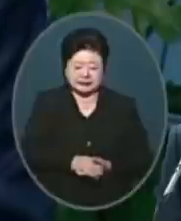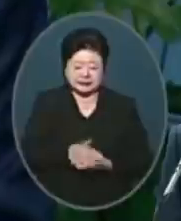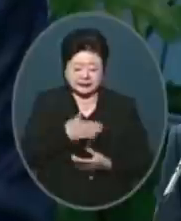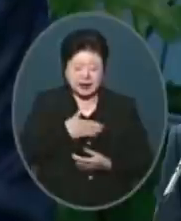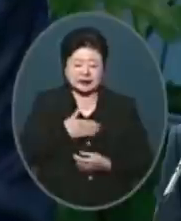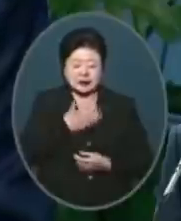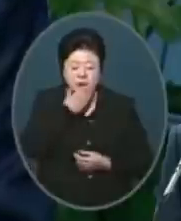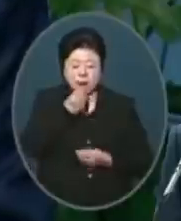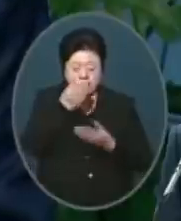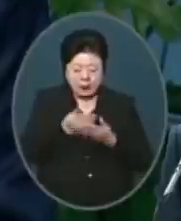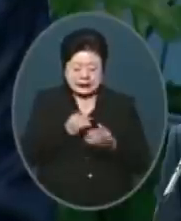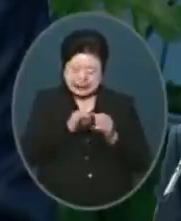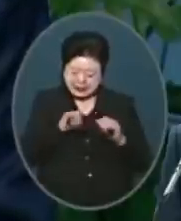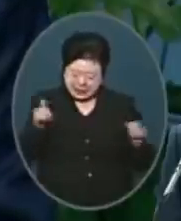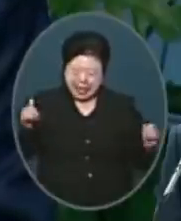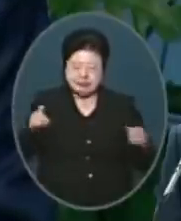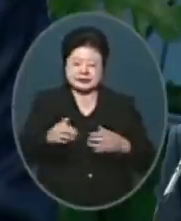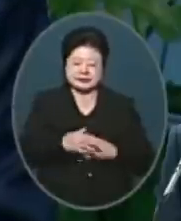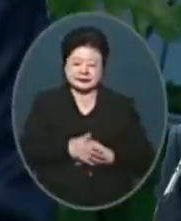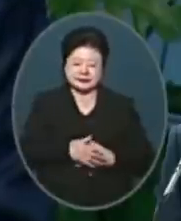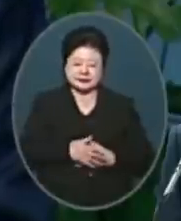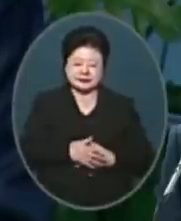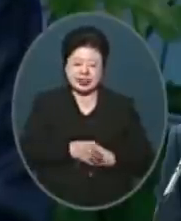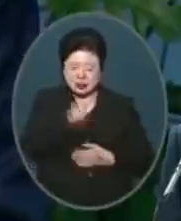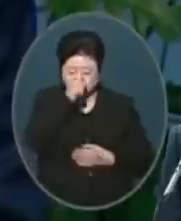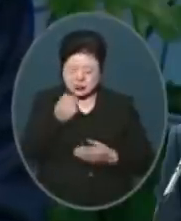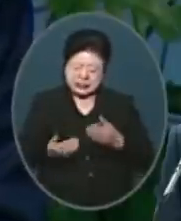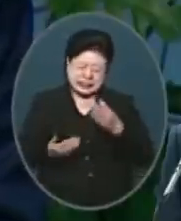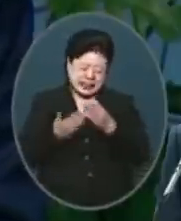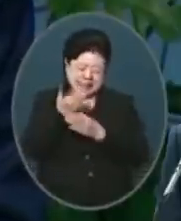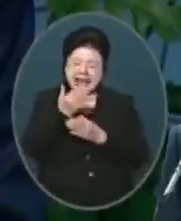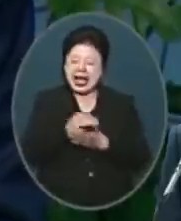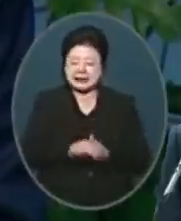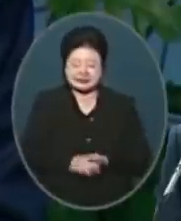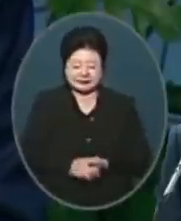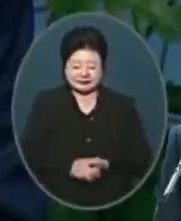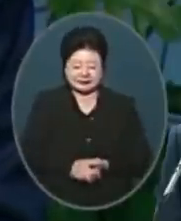난 복받은 사람이다. 좋은 일이 일어난다.